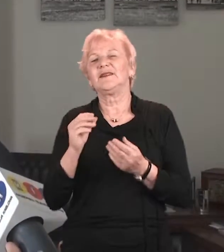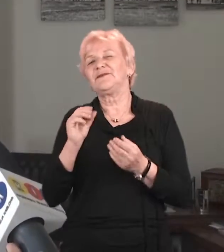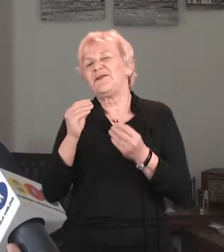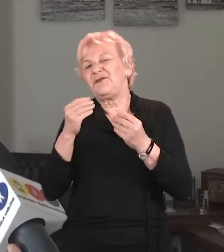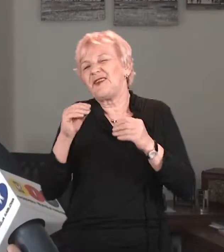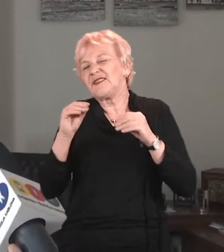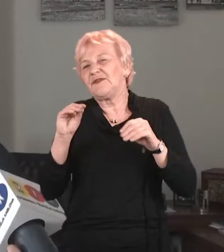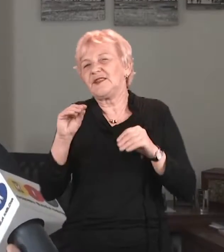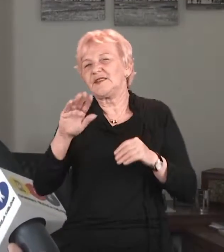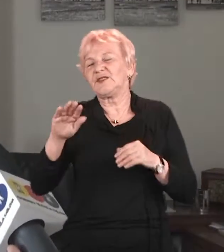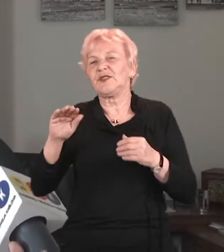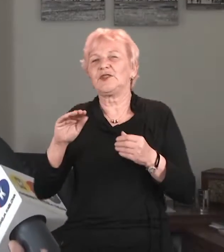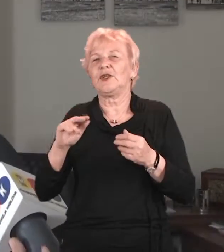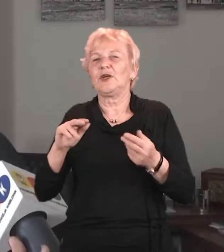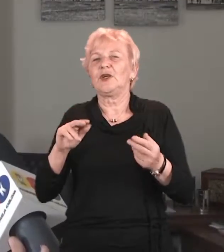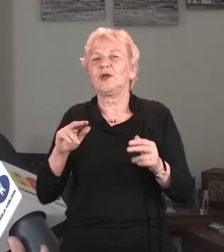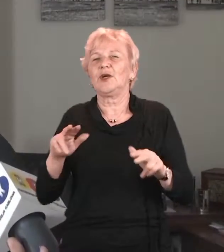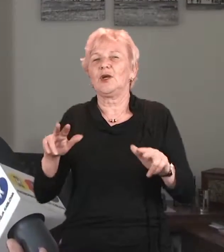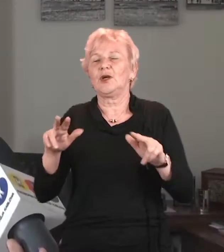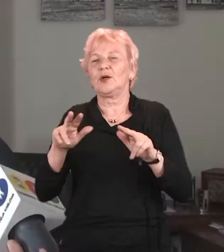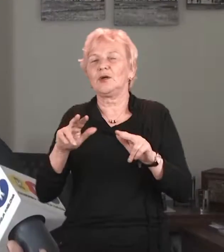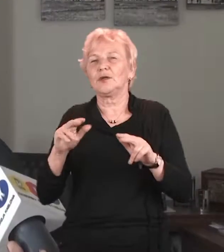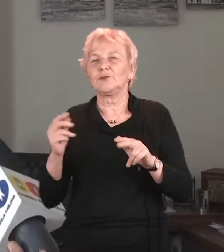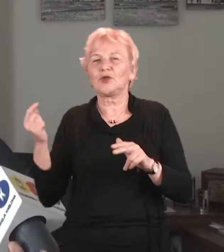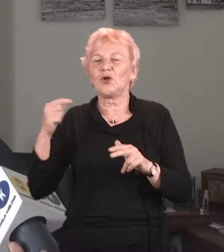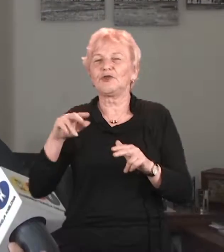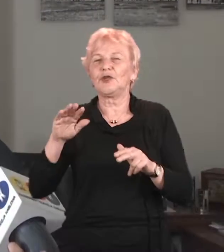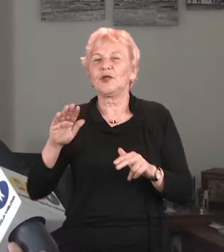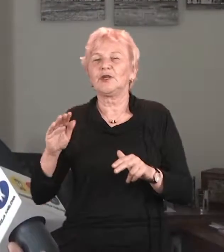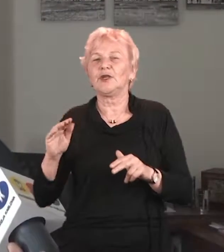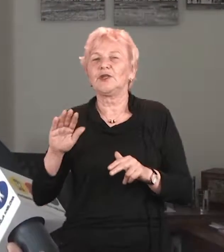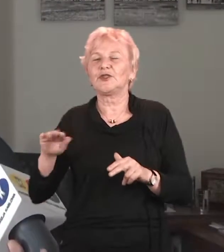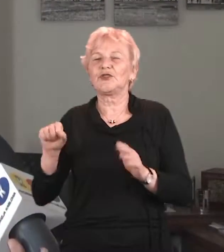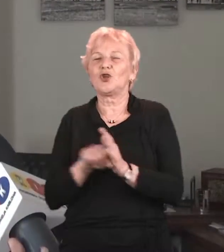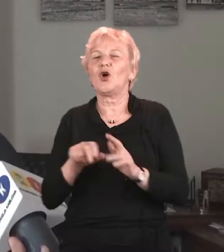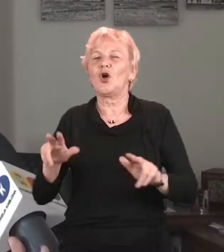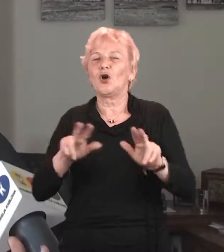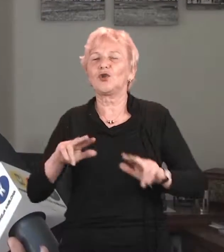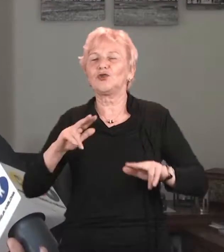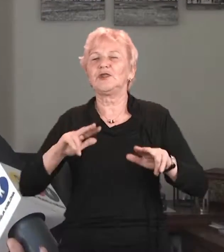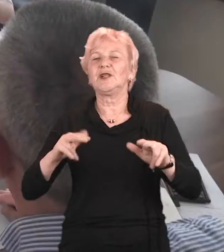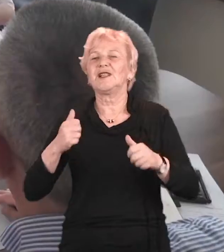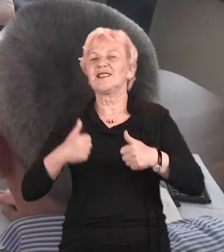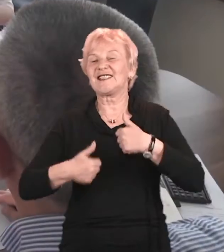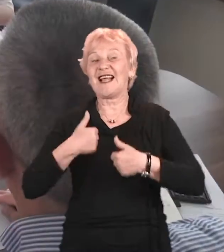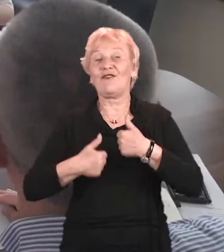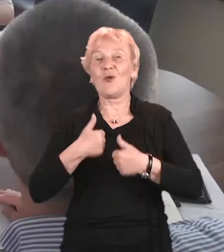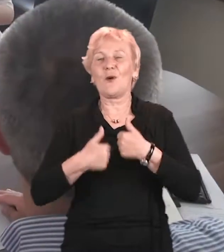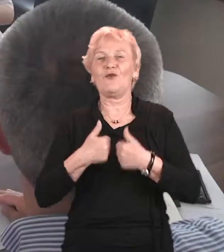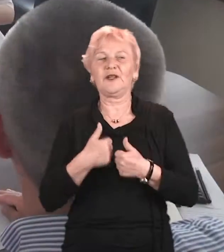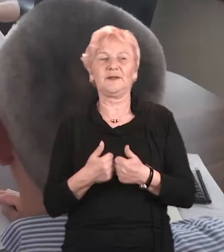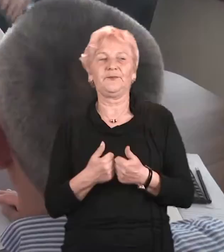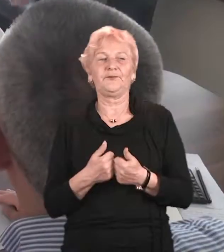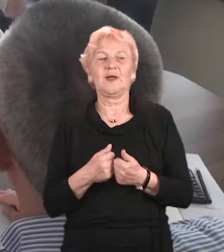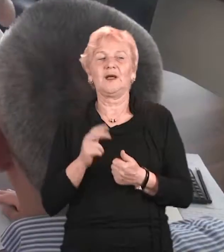pieczy zastępczej, a mianowicie, że coraz więcej dzieci trafia do rodzin zawodowych lub rodzinnych domów dziecka. Każdy, kto